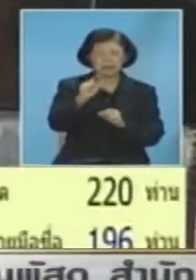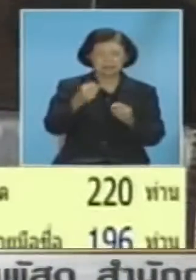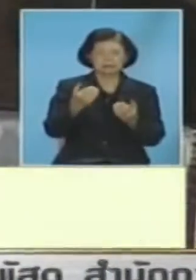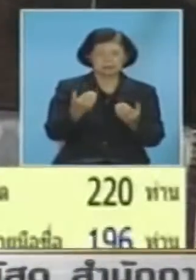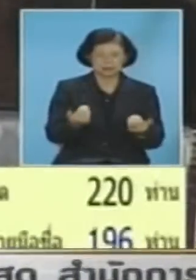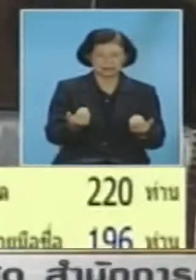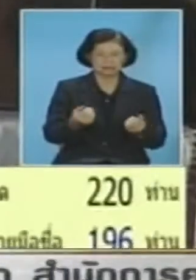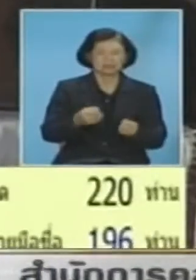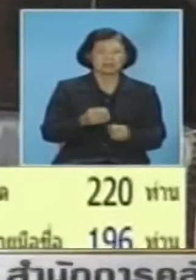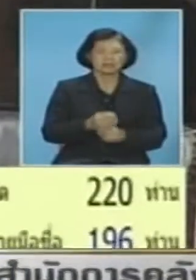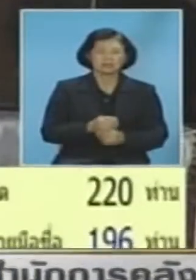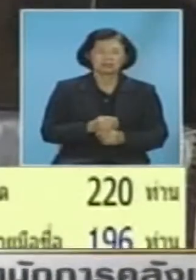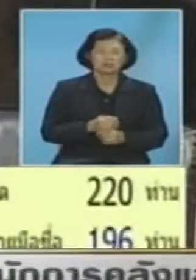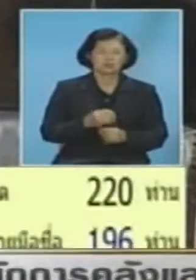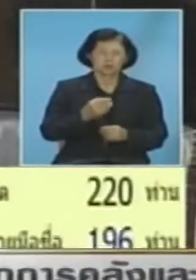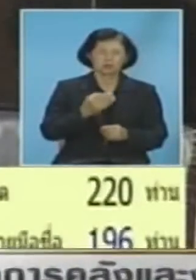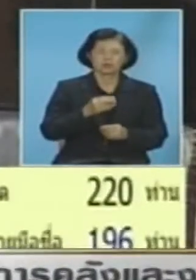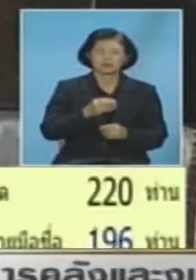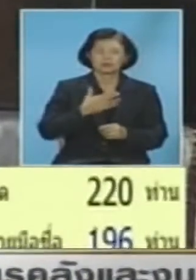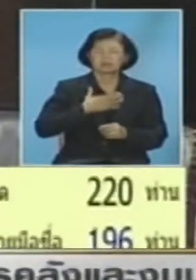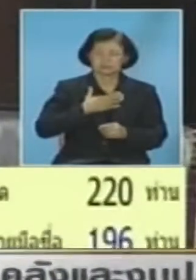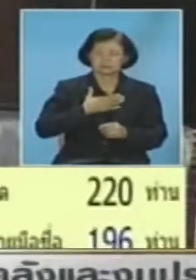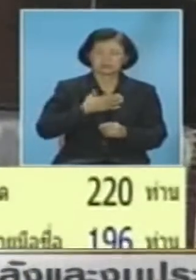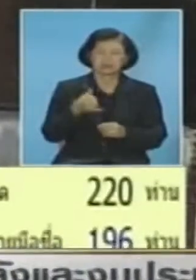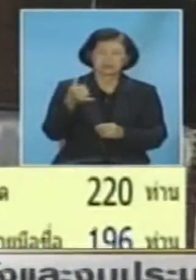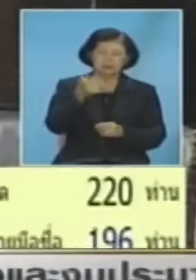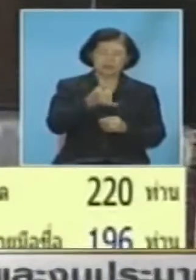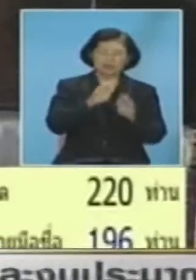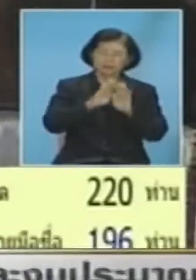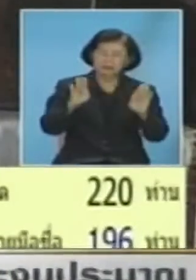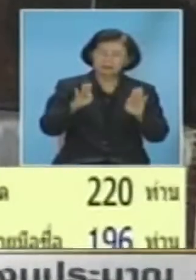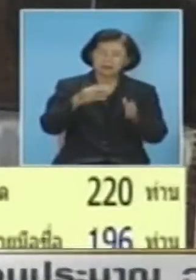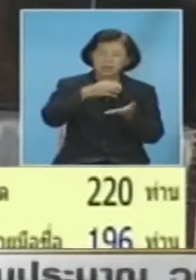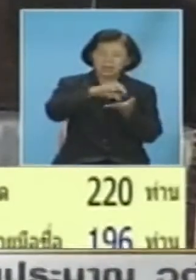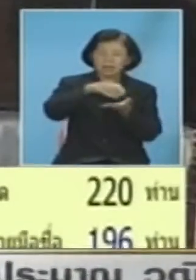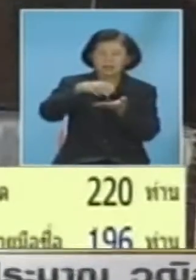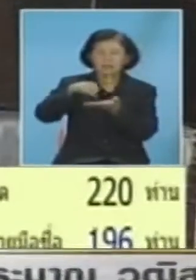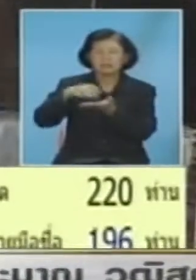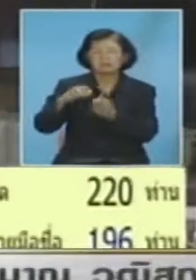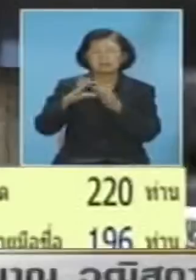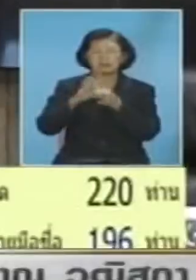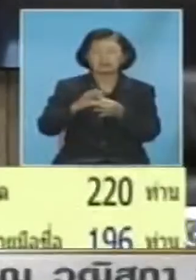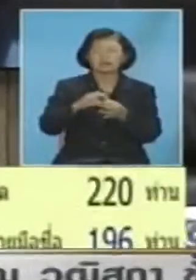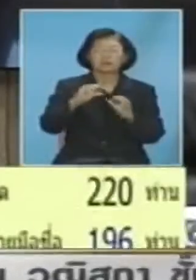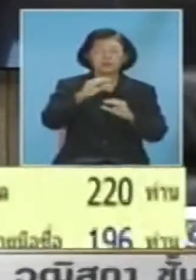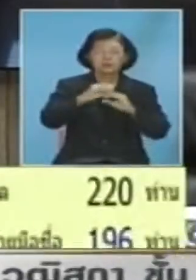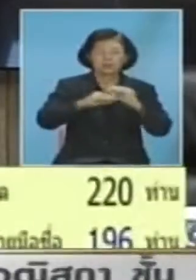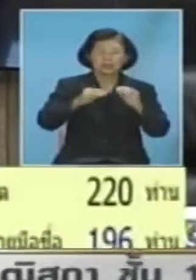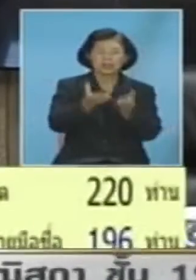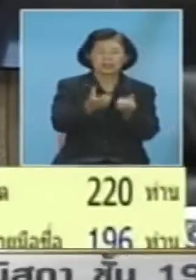ในวันที่ดิฉันมาแถลงเปิดคดีนั้นดิฉันได้ให้ข้อมูลเกี่ยวกับโครงการรับจำนำข้าวในรายละเอียดครบ